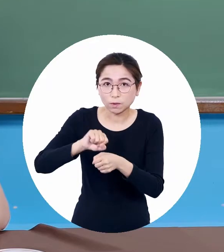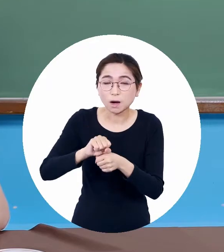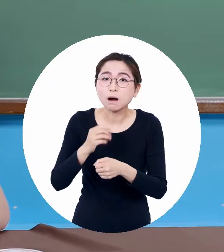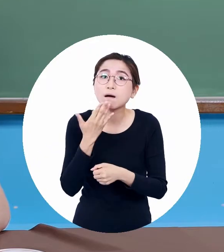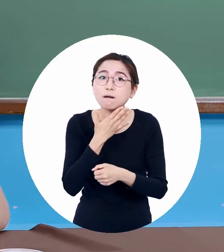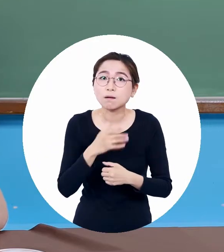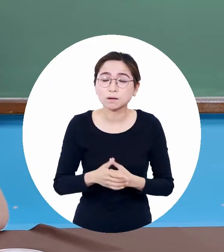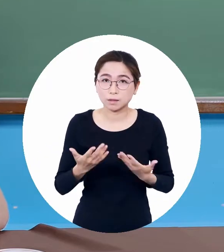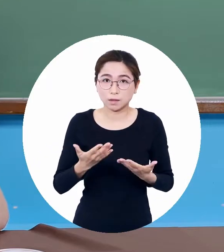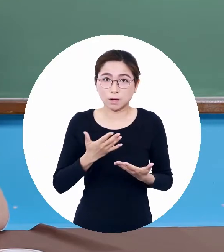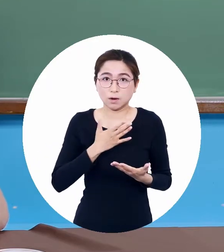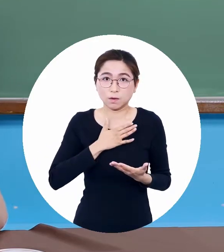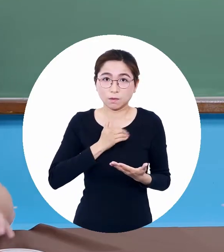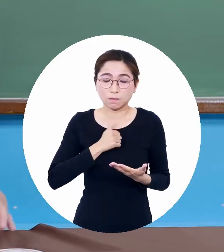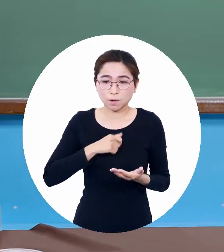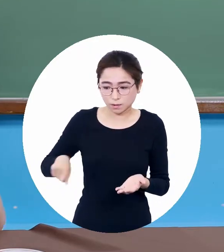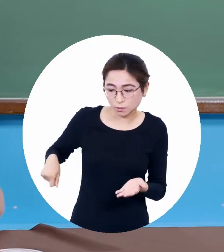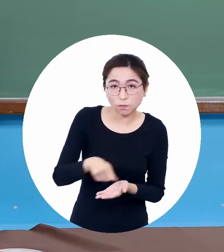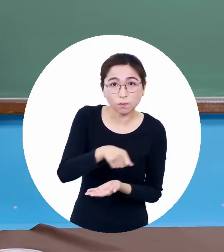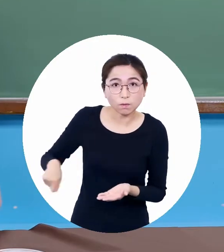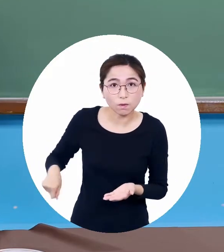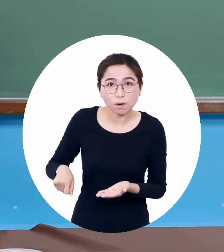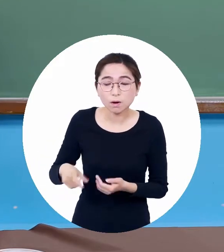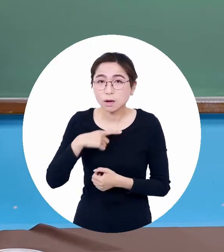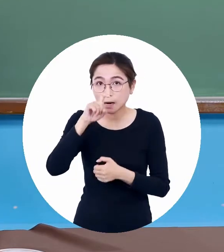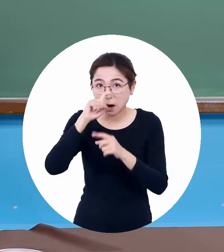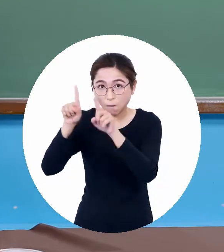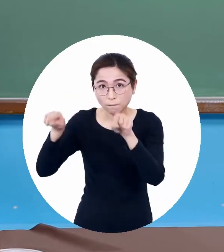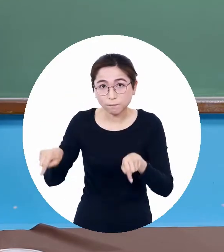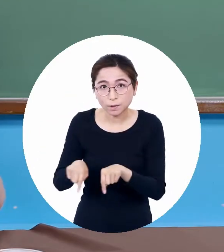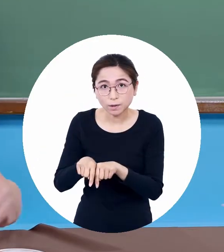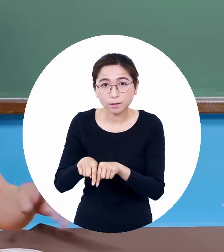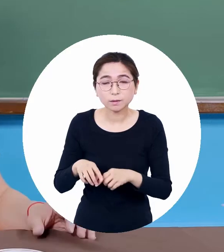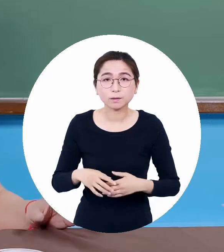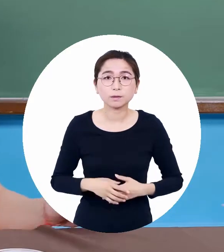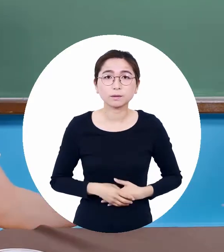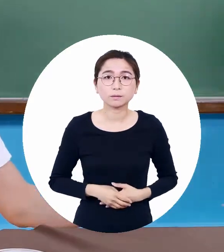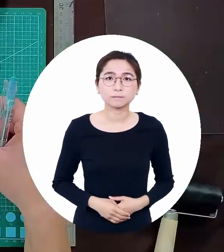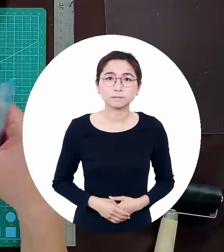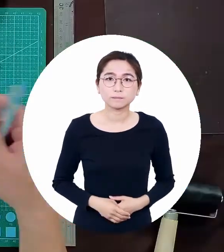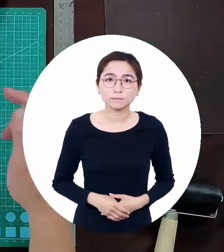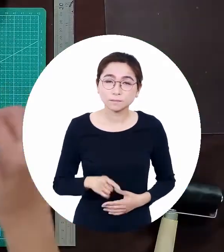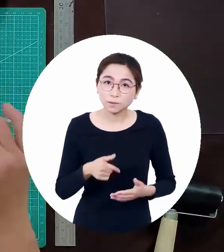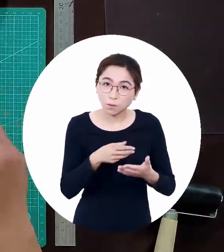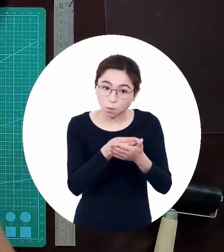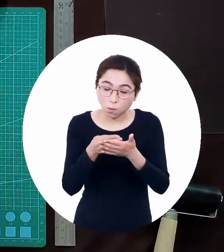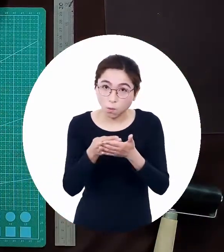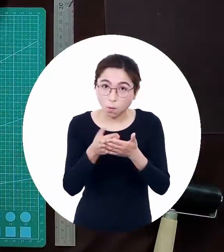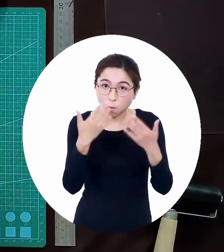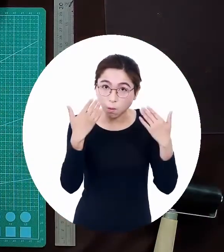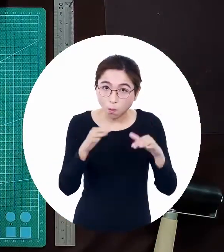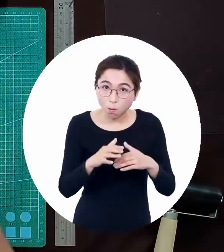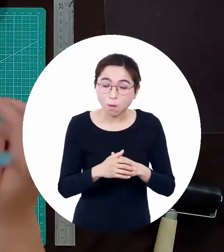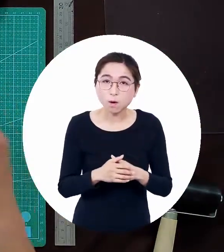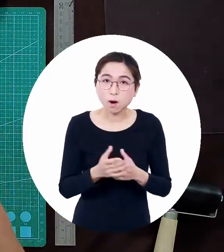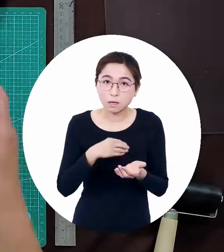上去啦。咁而家我哋準備個墨碌同埋有膠片，跟住我做完嗰個畫咗